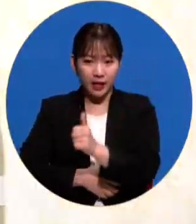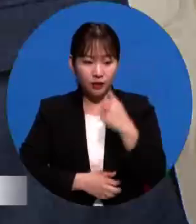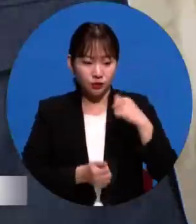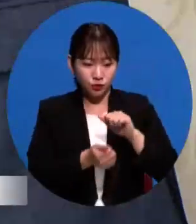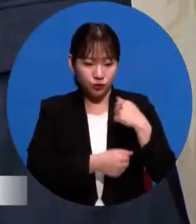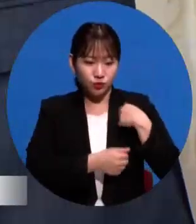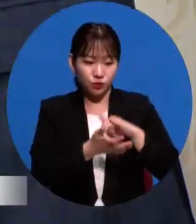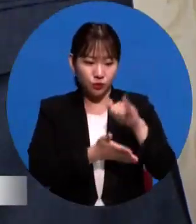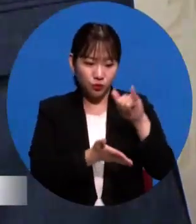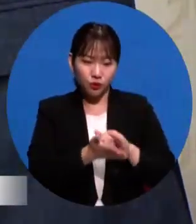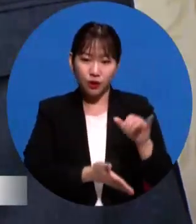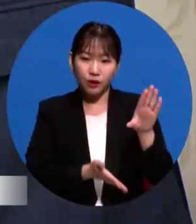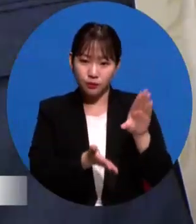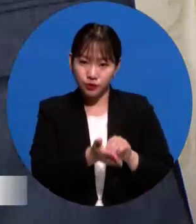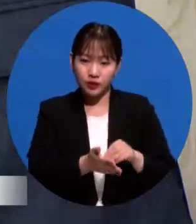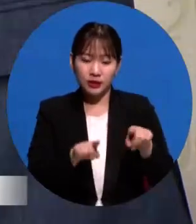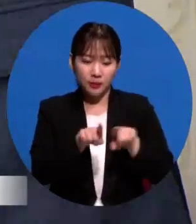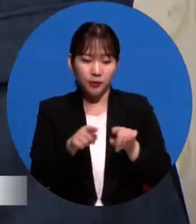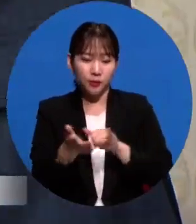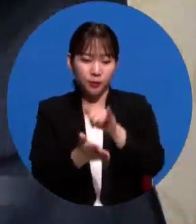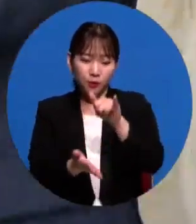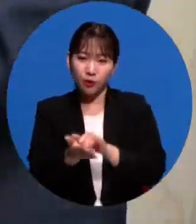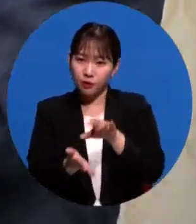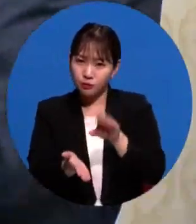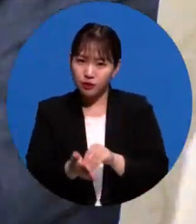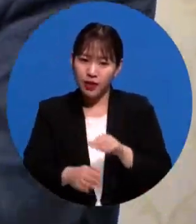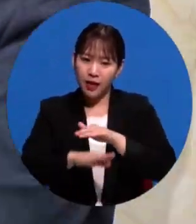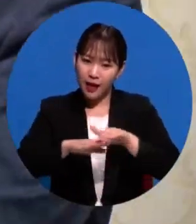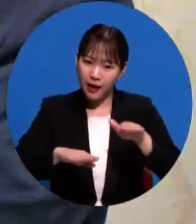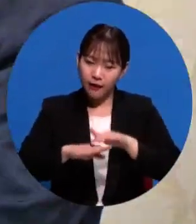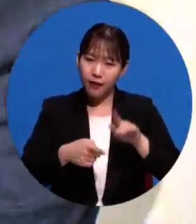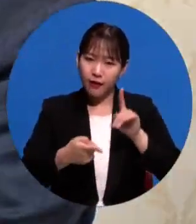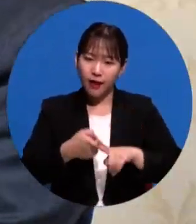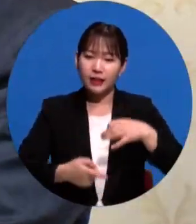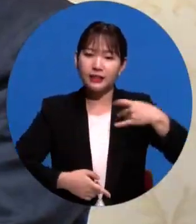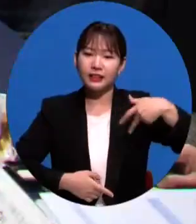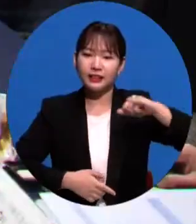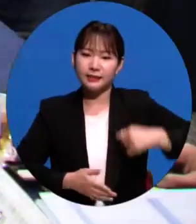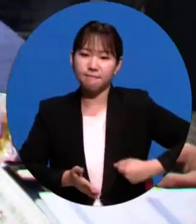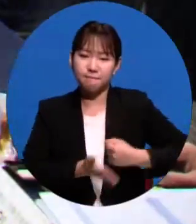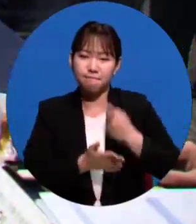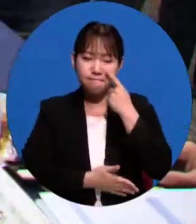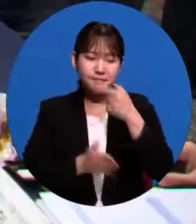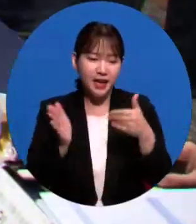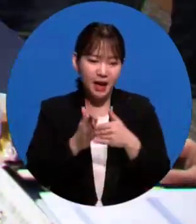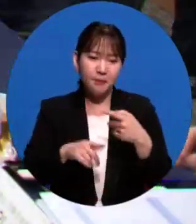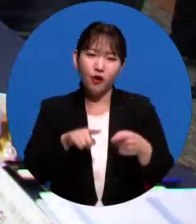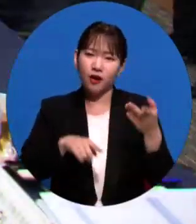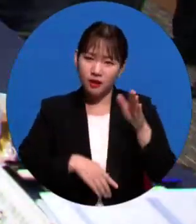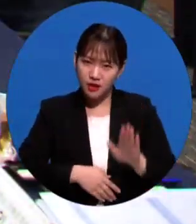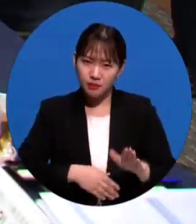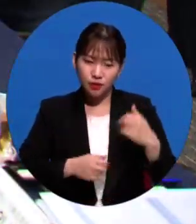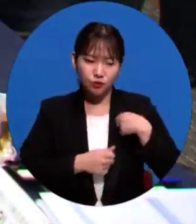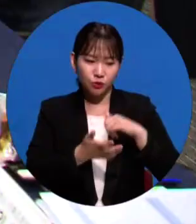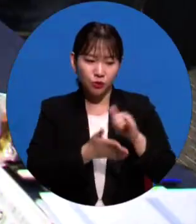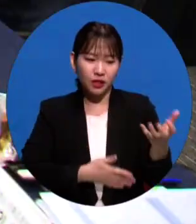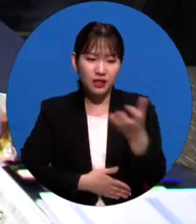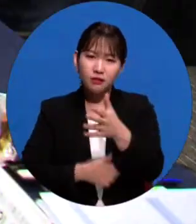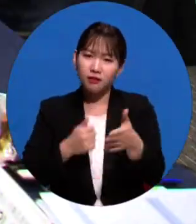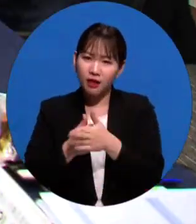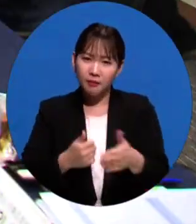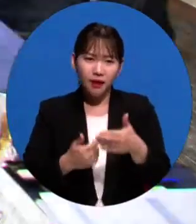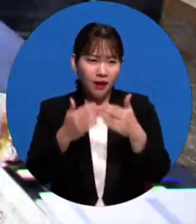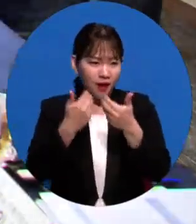문제, 민간공항 문제에 대해 해결해 나갈 의지를 확인했다고 자평했지만 군공항 이전으로 전남 곳곳에서